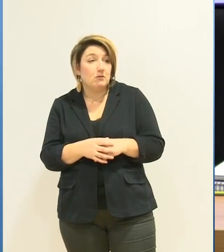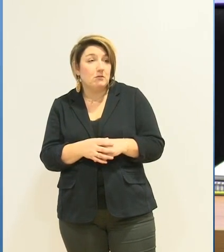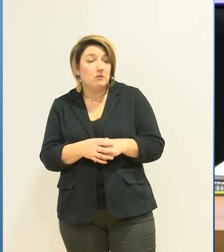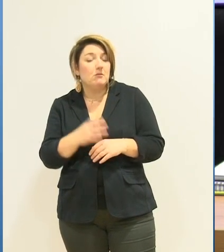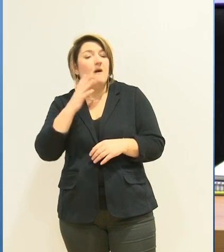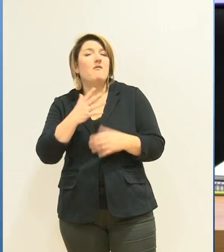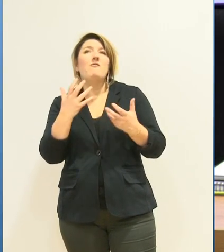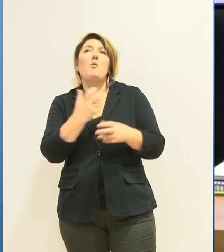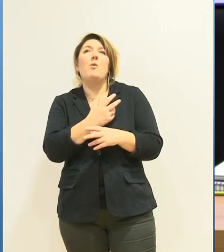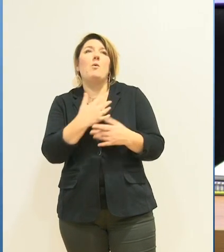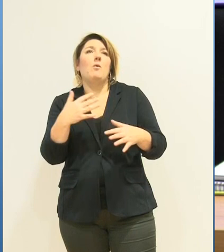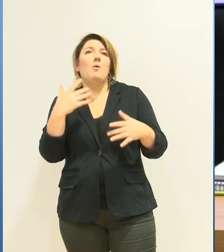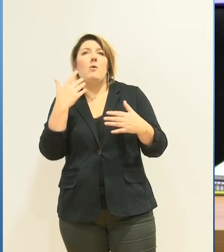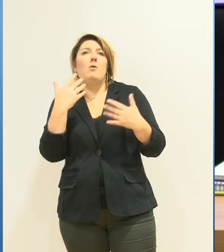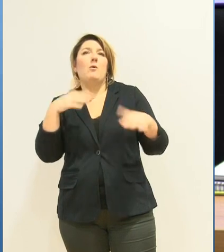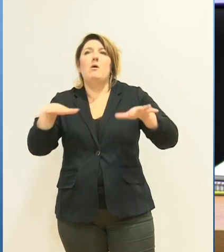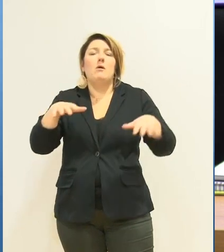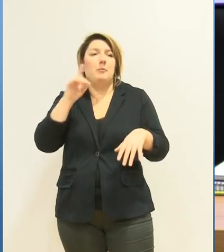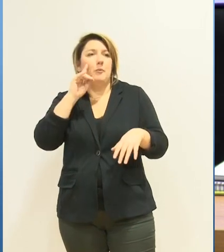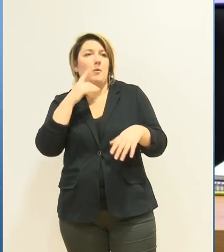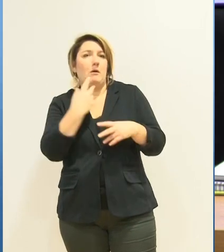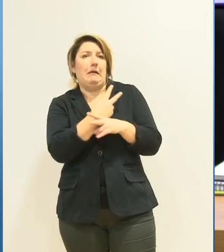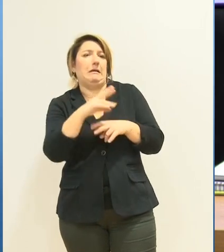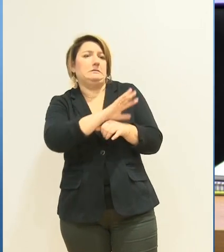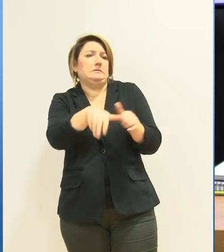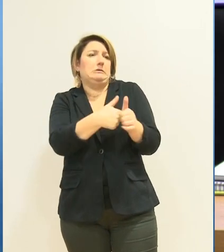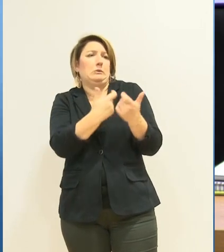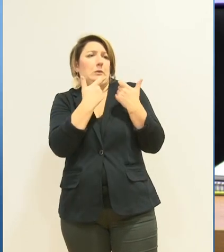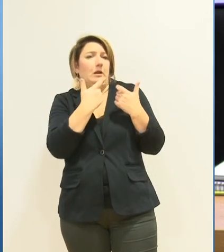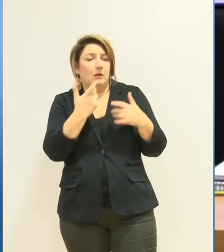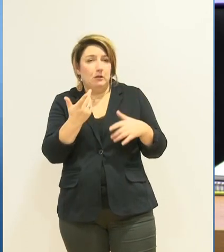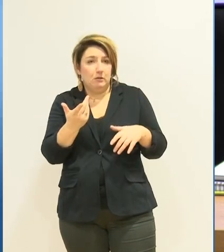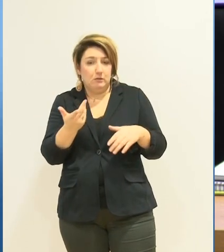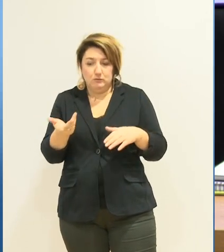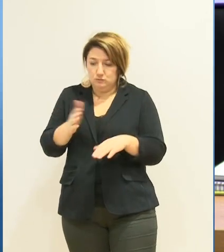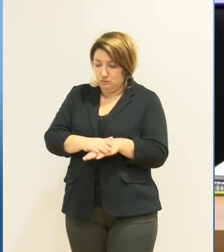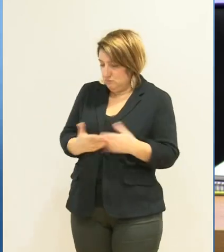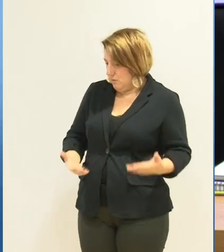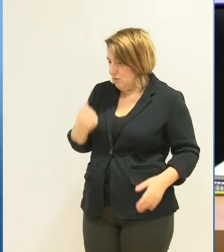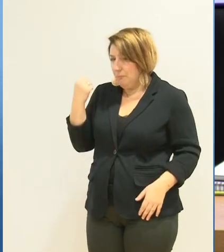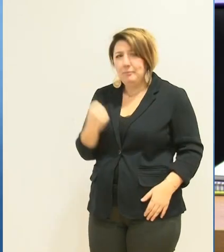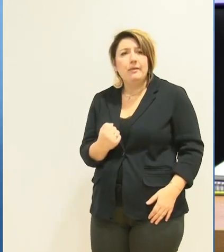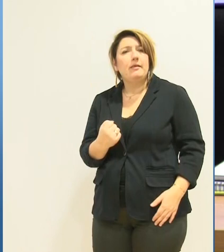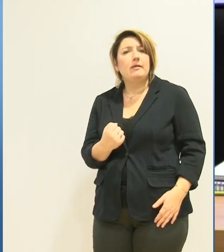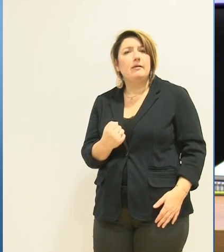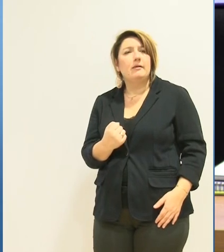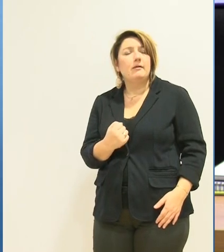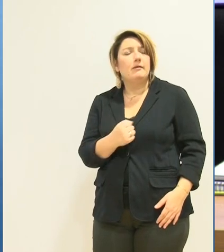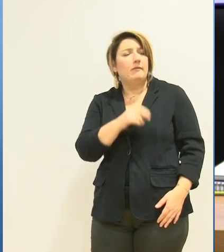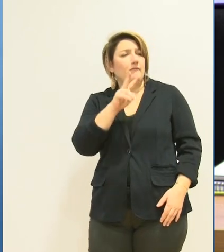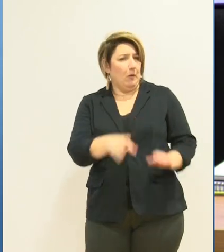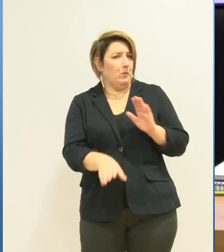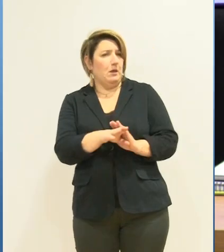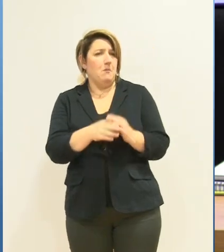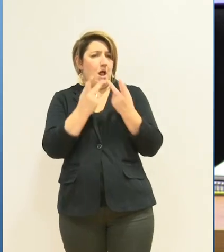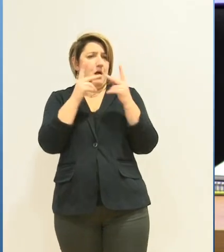sous tutelle la ville était au bord du gouffre et vous l'avez fait faire un pas en avant c'est